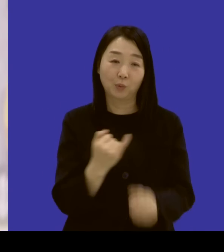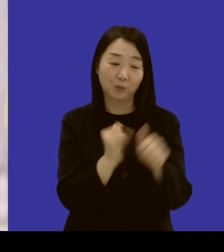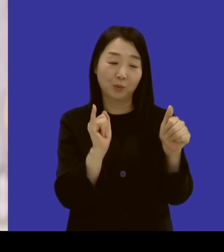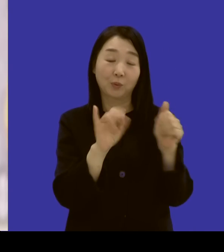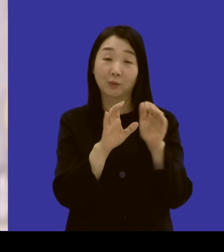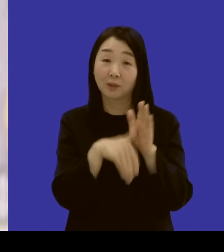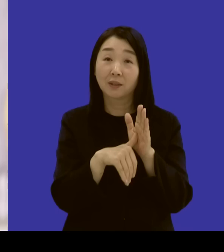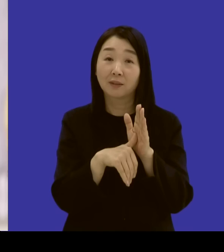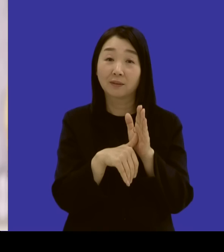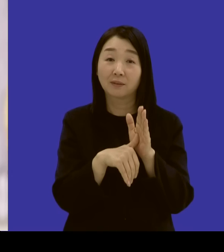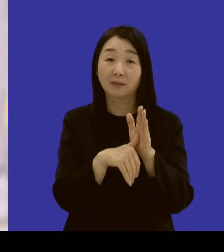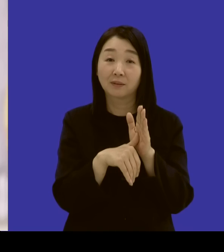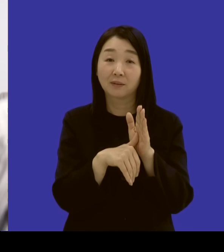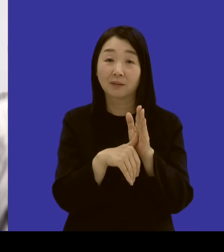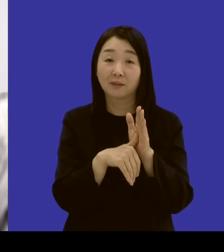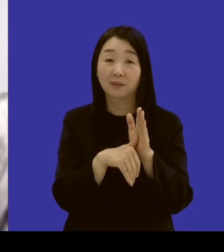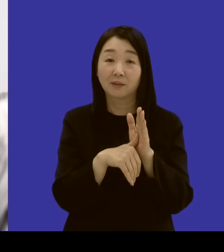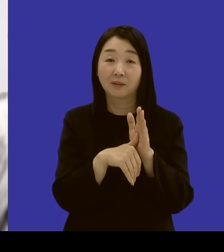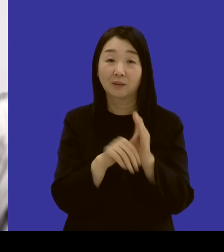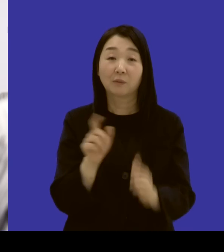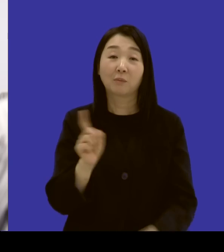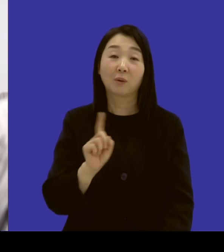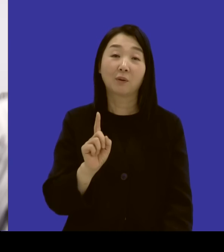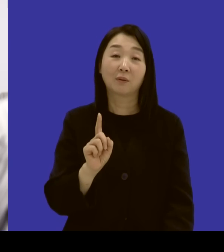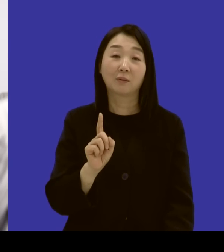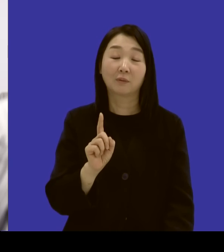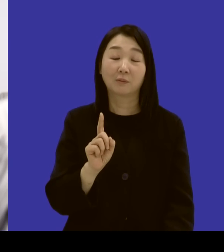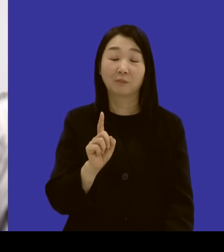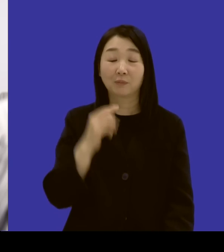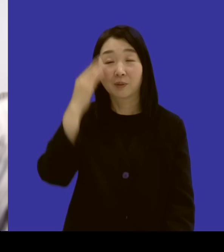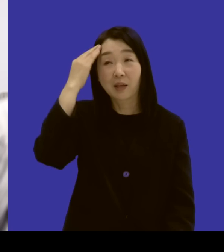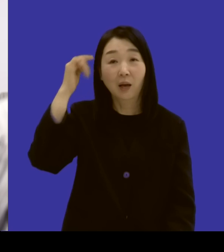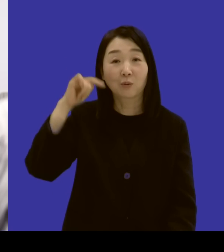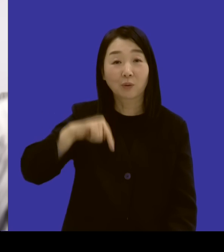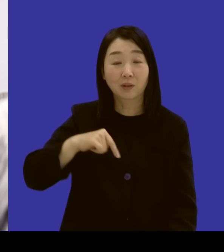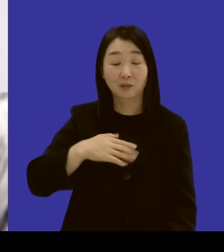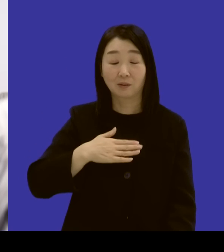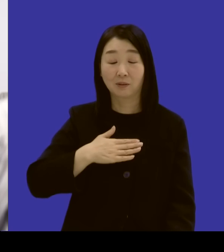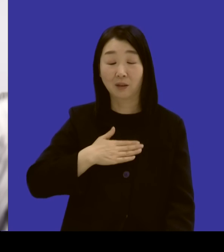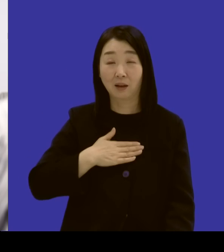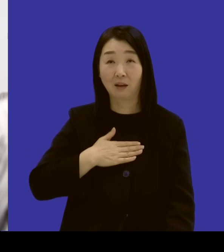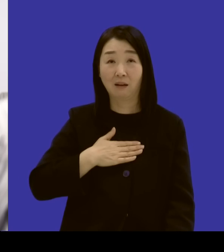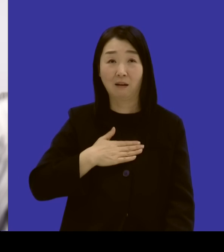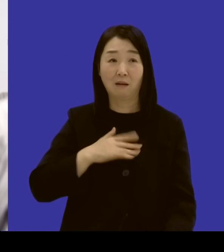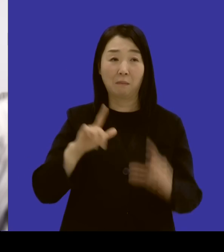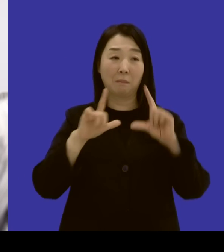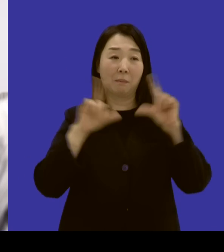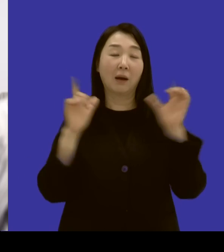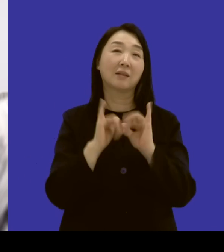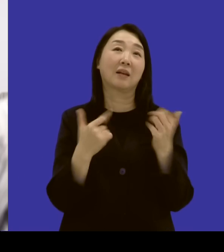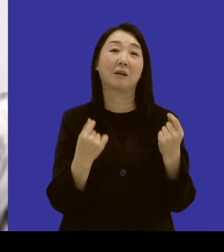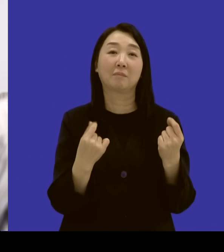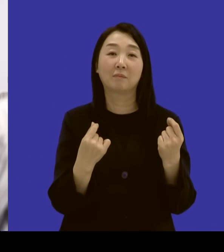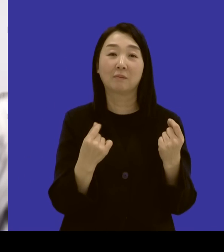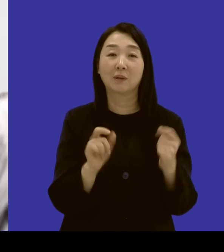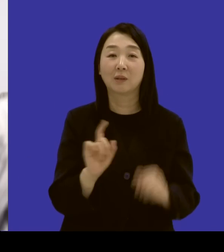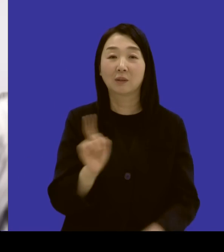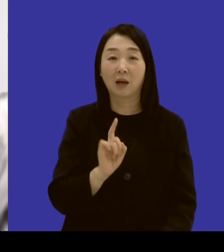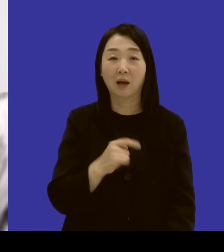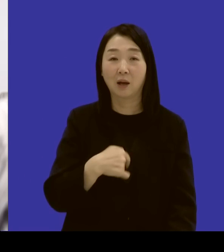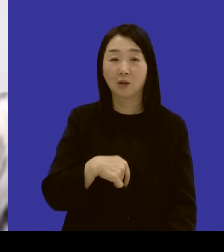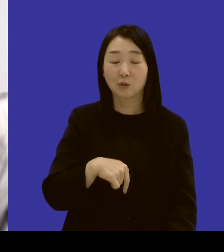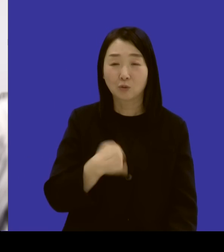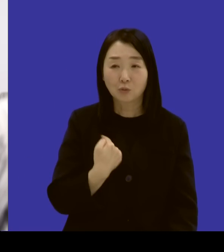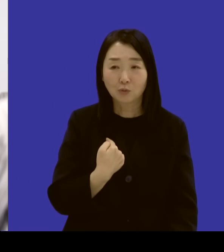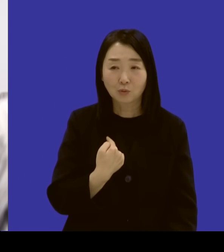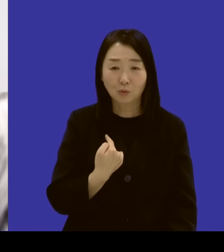이혼했었을 때라든지 이럴 때는 그냥 완전히 뭐 국내에서 탑으로 쳐준 그런 사람이었으니까 아무리 제가 제 자신을